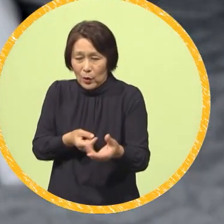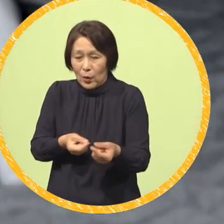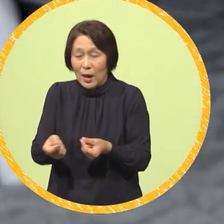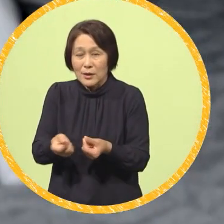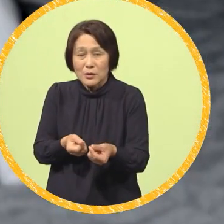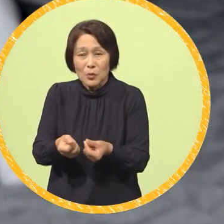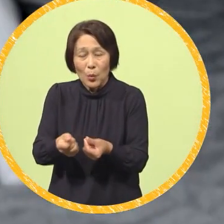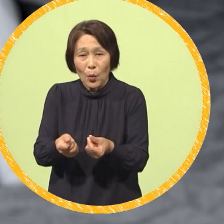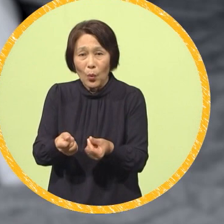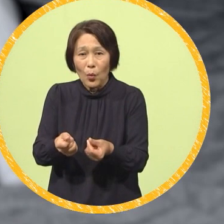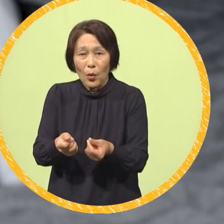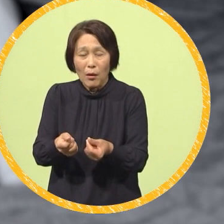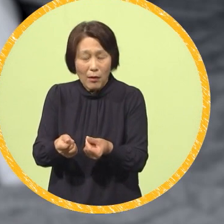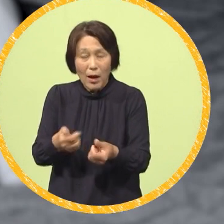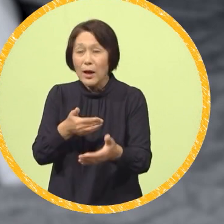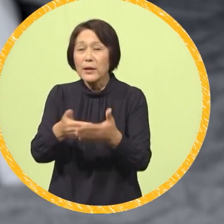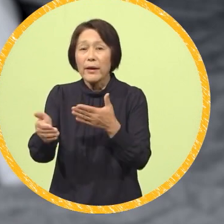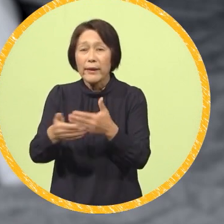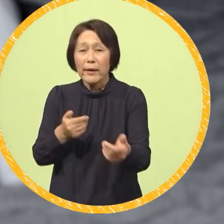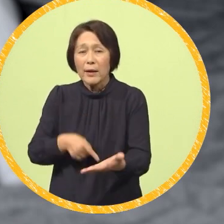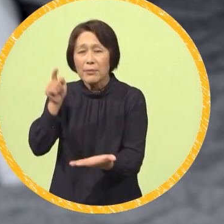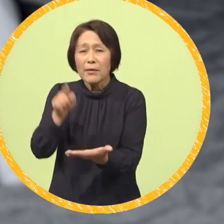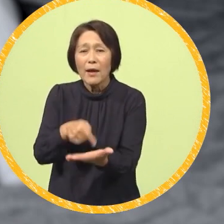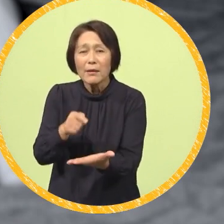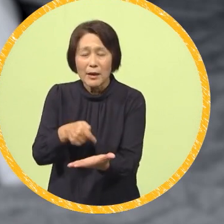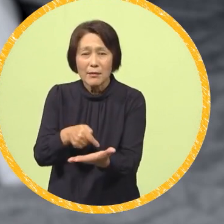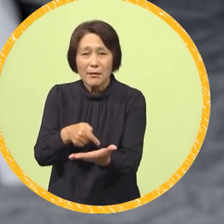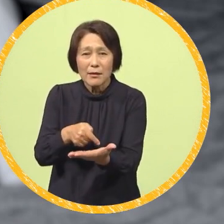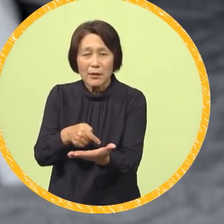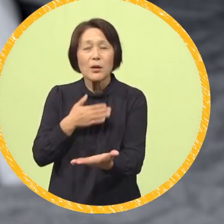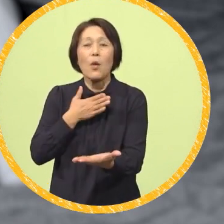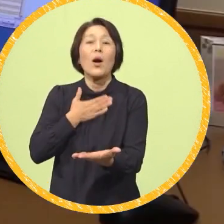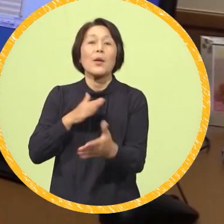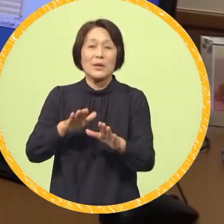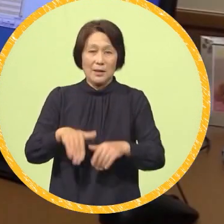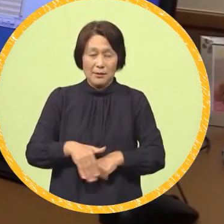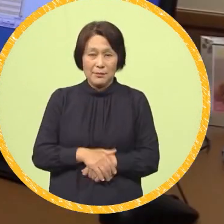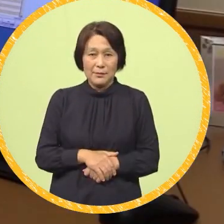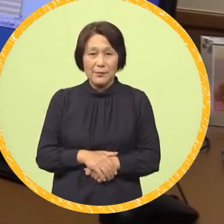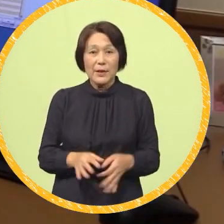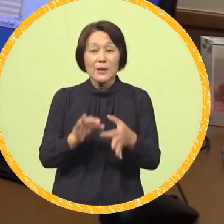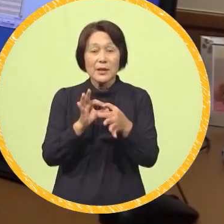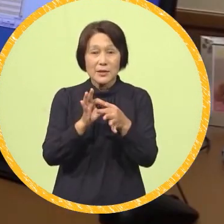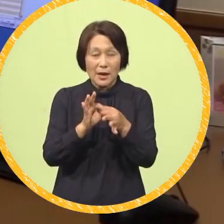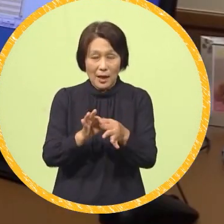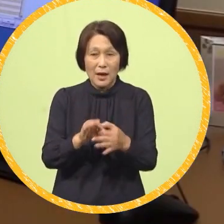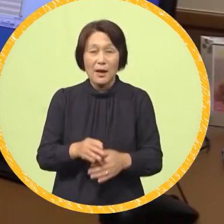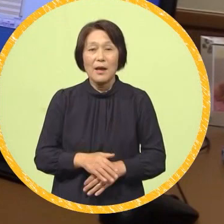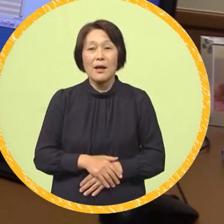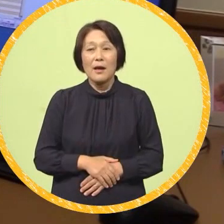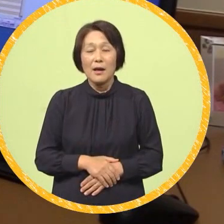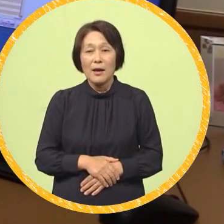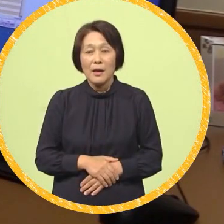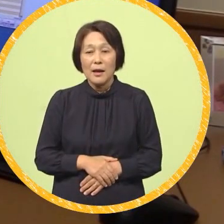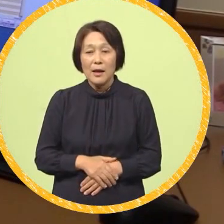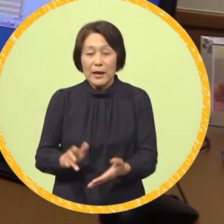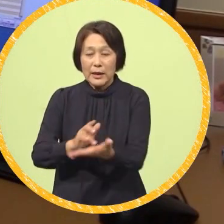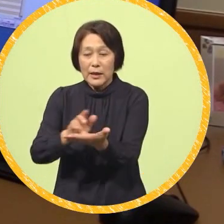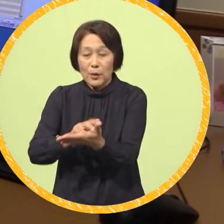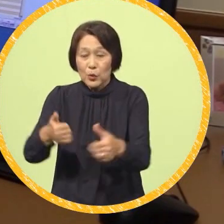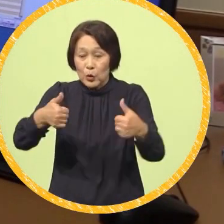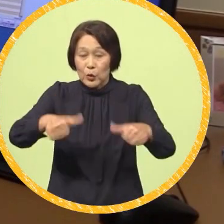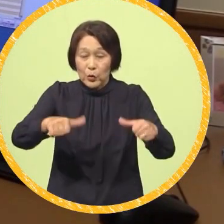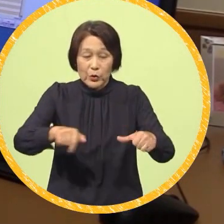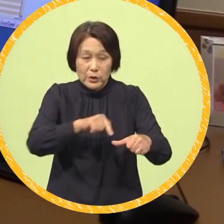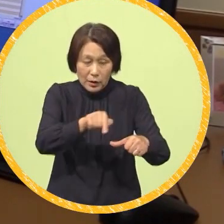を和らげていくっていう体験が欠落しているってことに気づかされます。で、一番実は薬物に匹敵するぐら